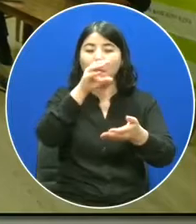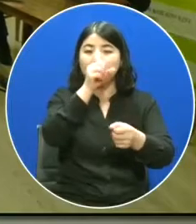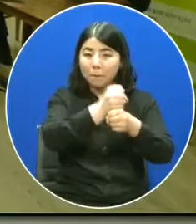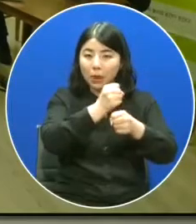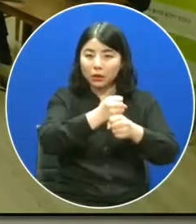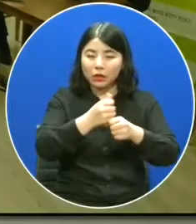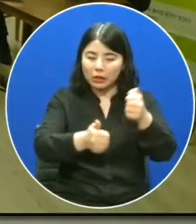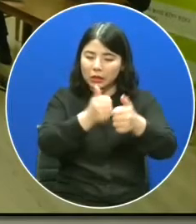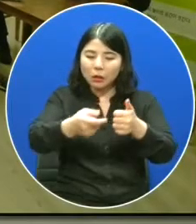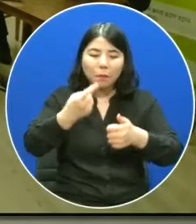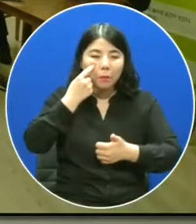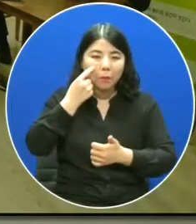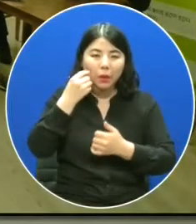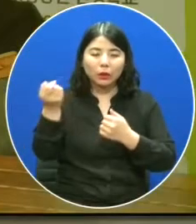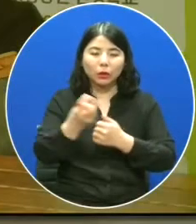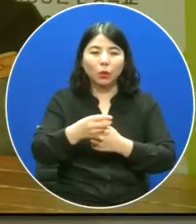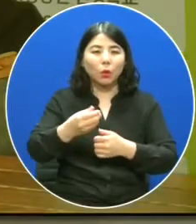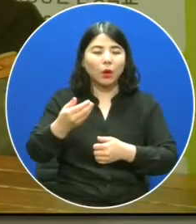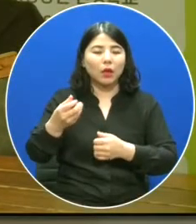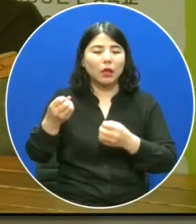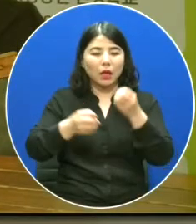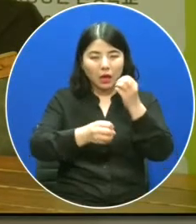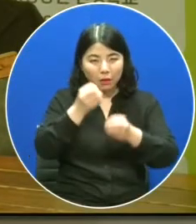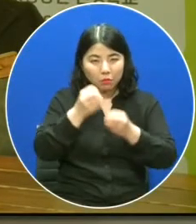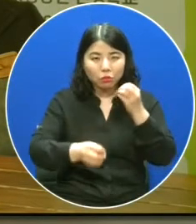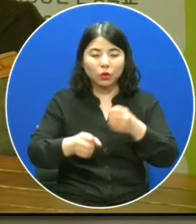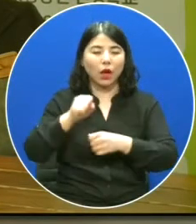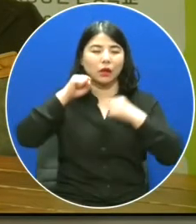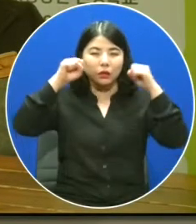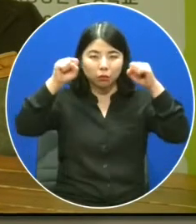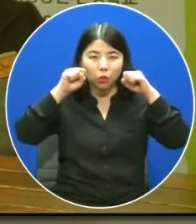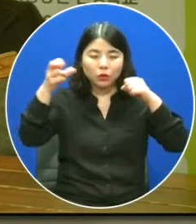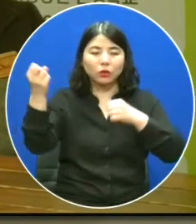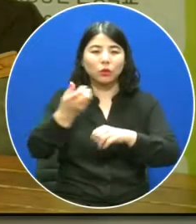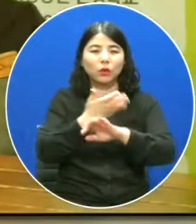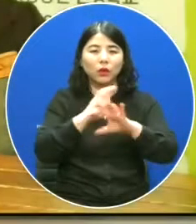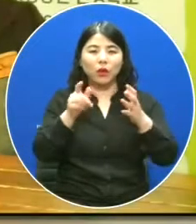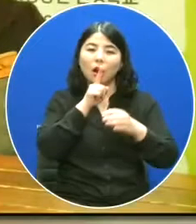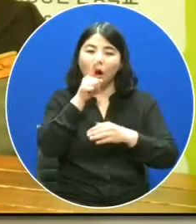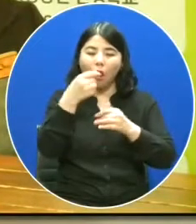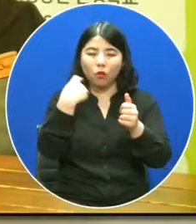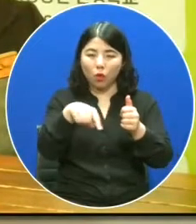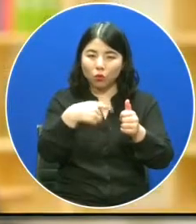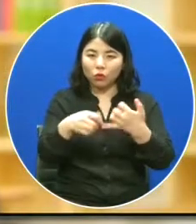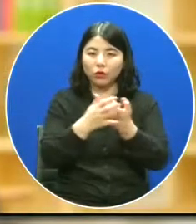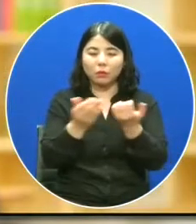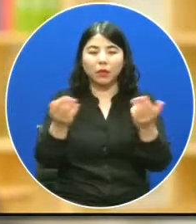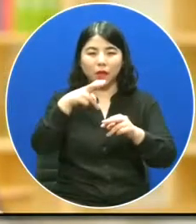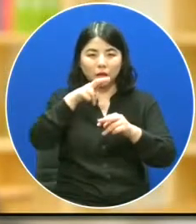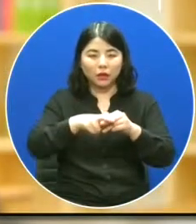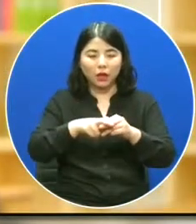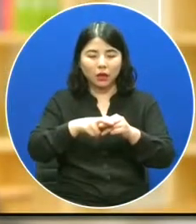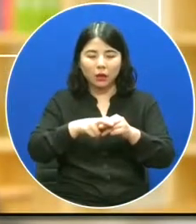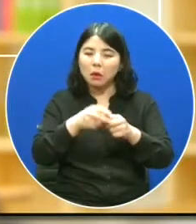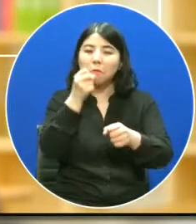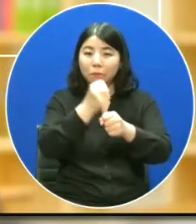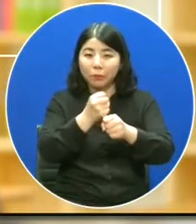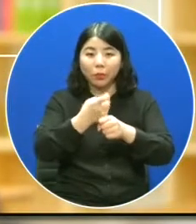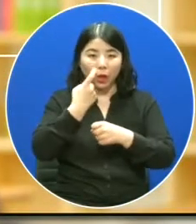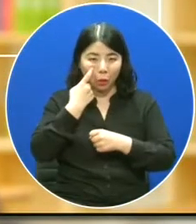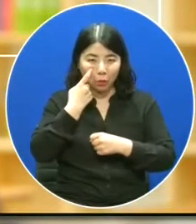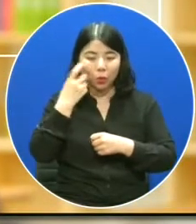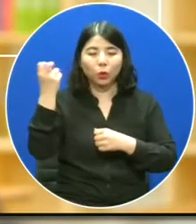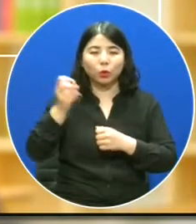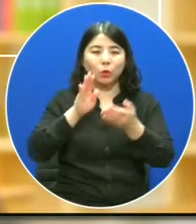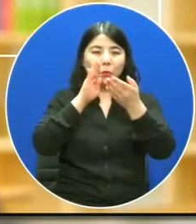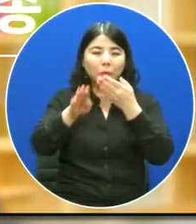만들기 실험에 도전함으로써 인문학과 스포츠, 외국어 교육 프로그램을 개설하여 일자리 창출을 노림과 동시에